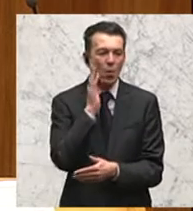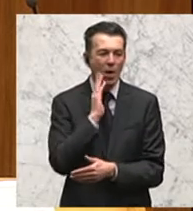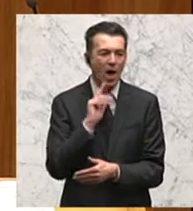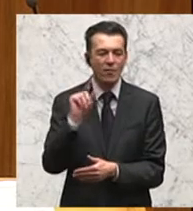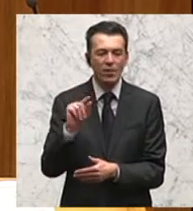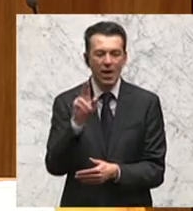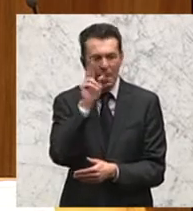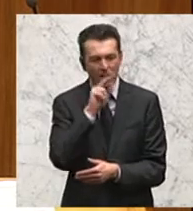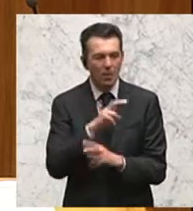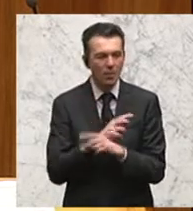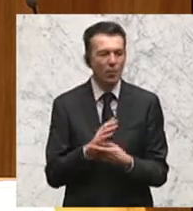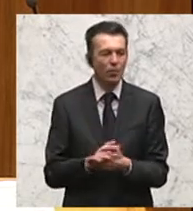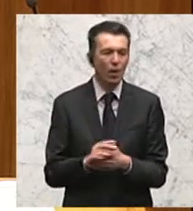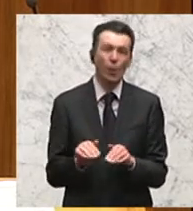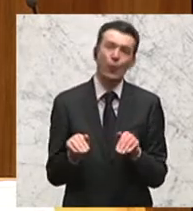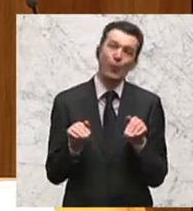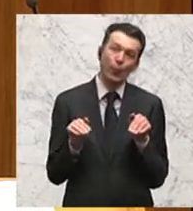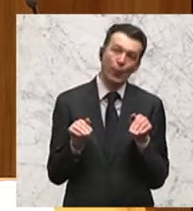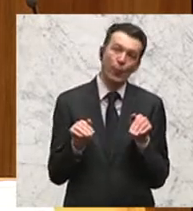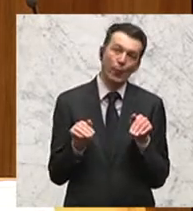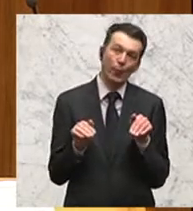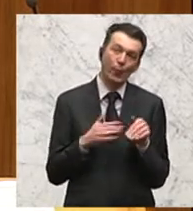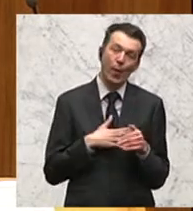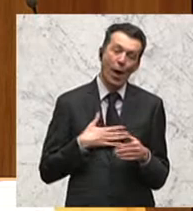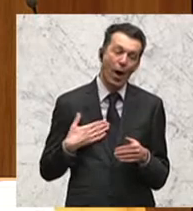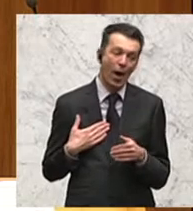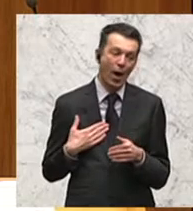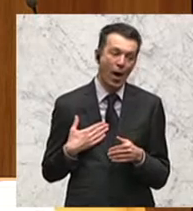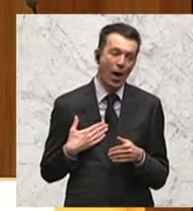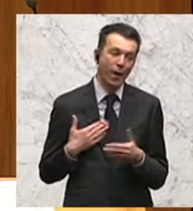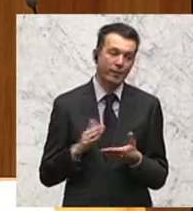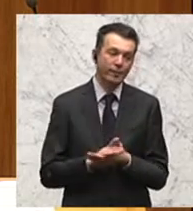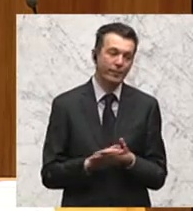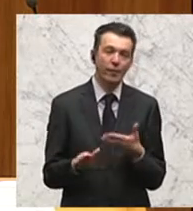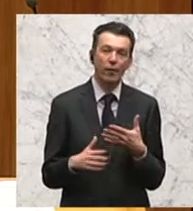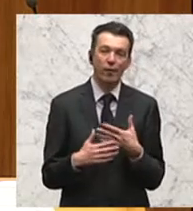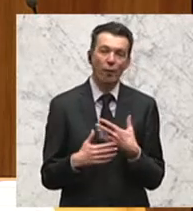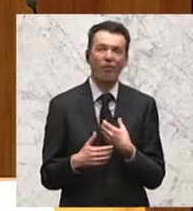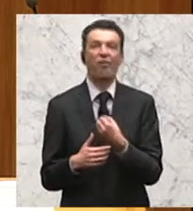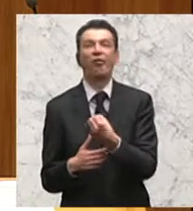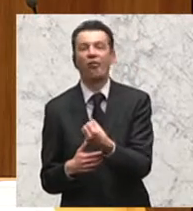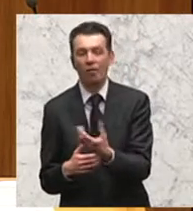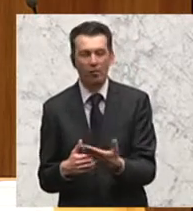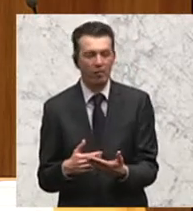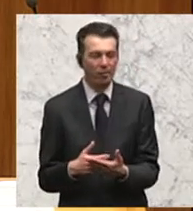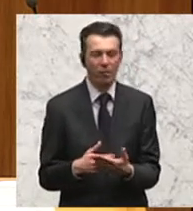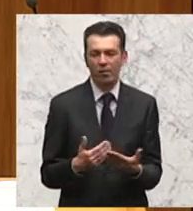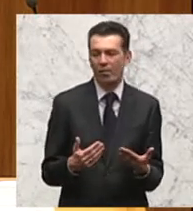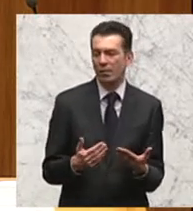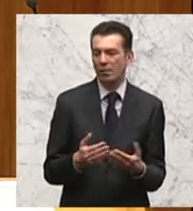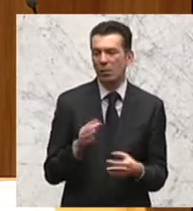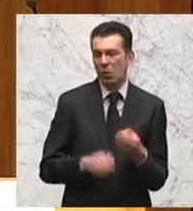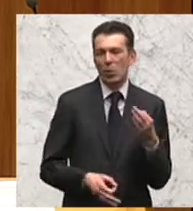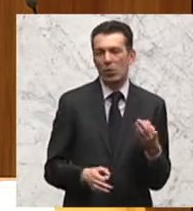Österreich. Artig und schön saß es da und ließ sich über den Tisch ziehen. Und herausgekommen ist ein